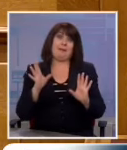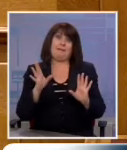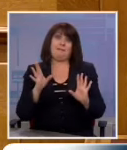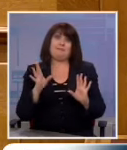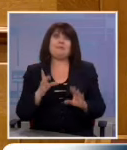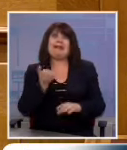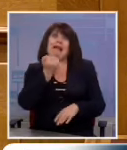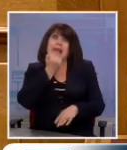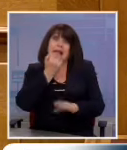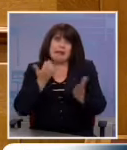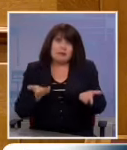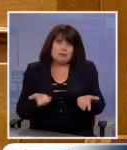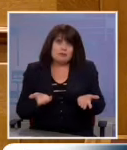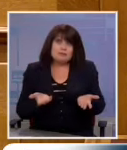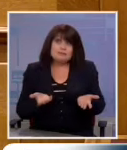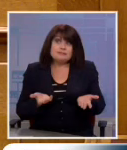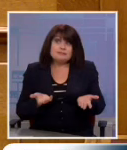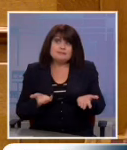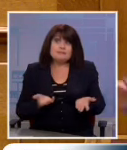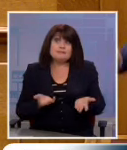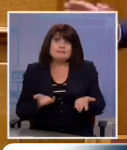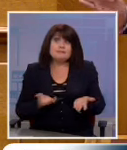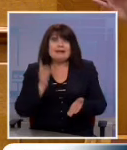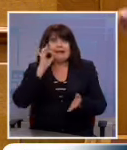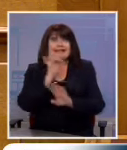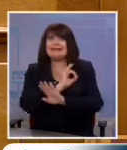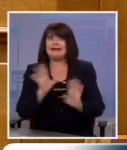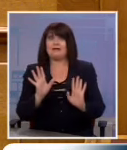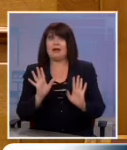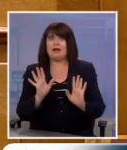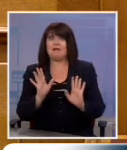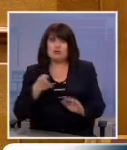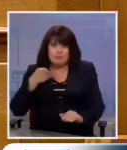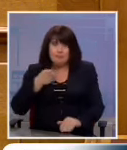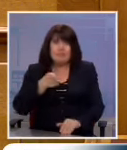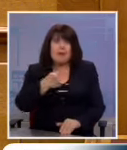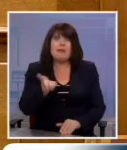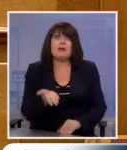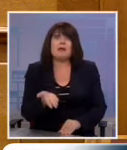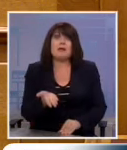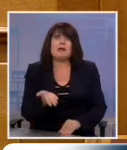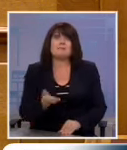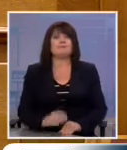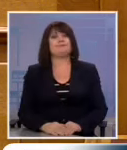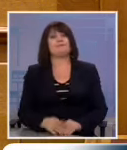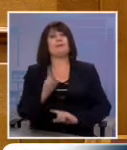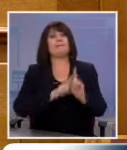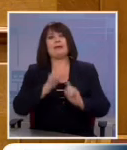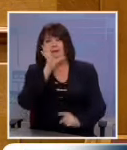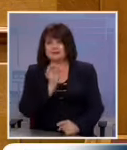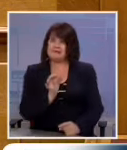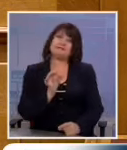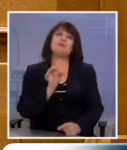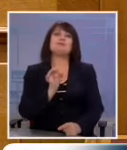Κατά λάθος έγιναν? Δεν τα πήρε χαμπάρι η κυβέρνηση ότι εκεί πάμε? Ποια είναι η αλήθεια, κυρίες και